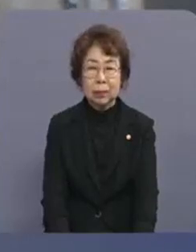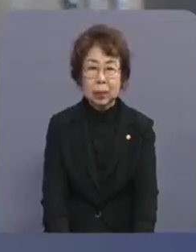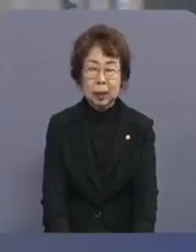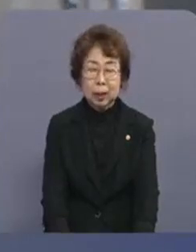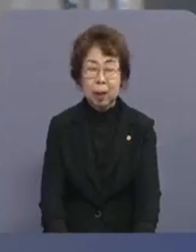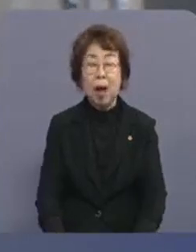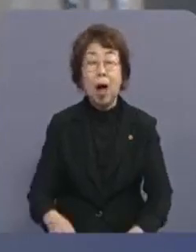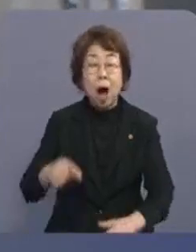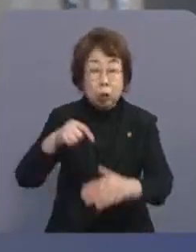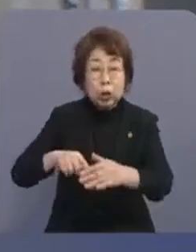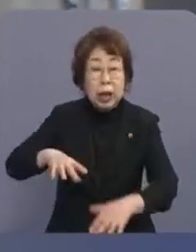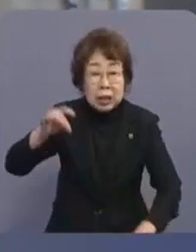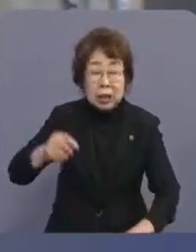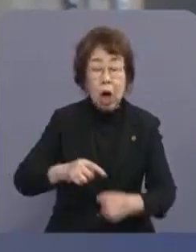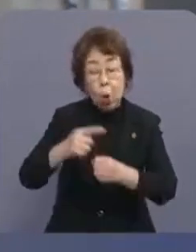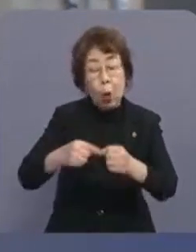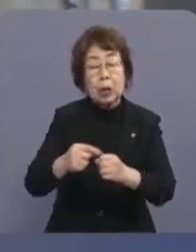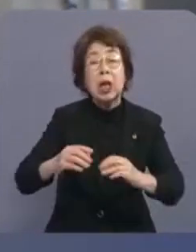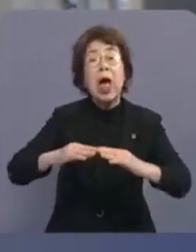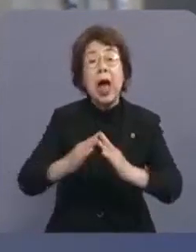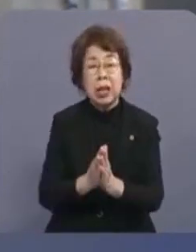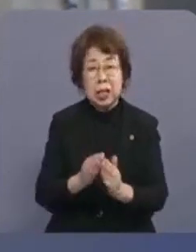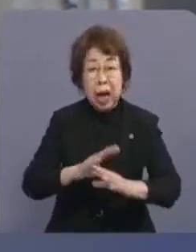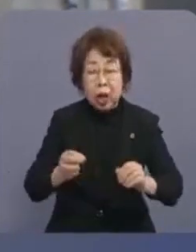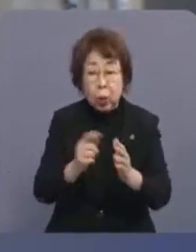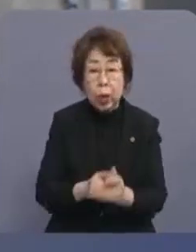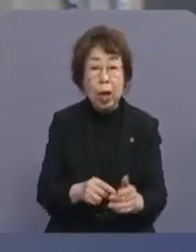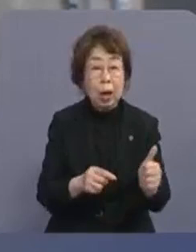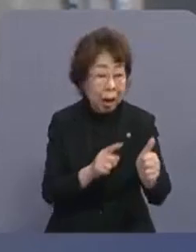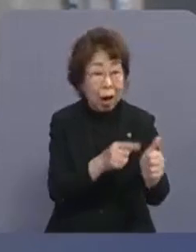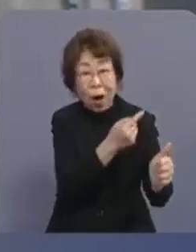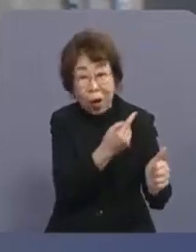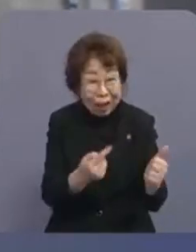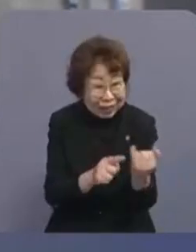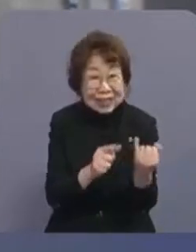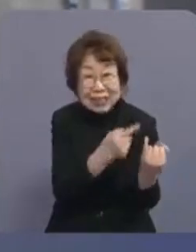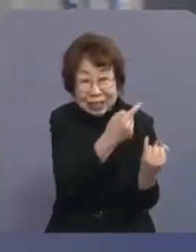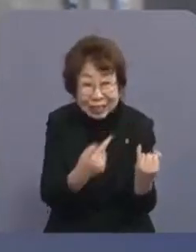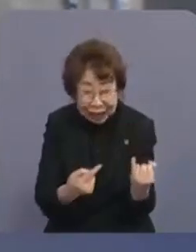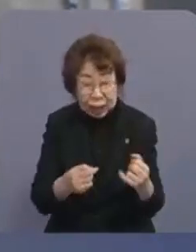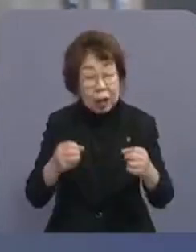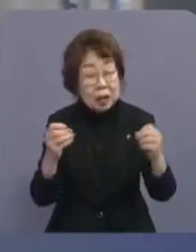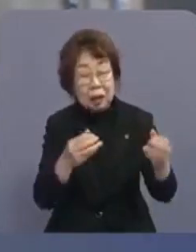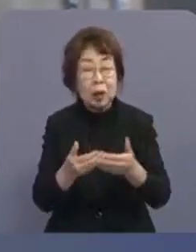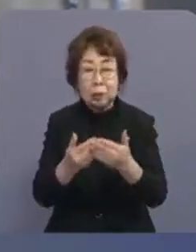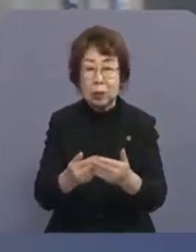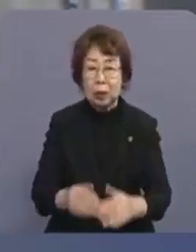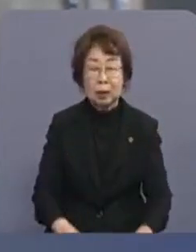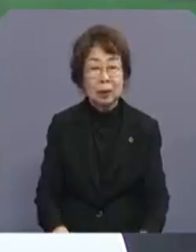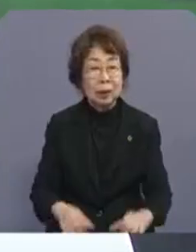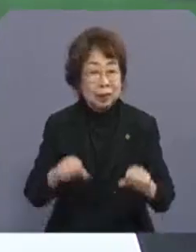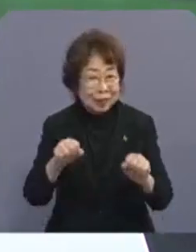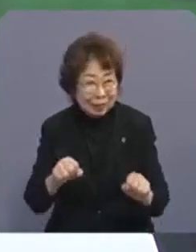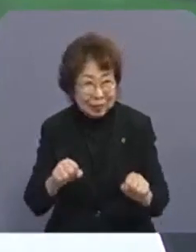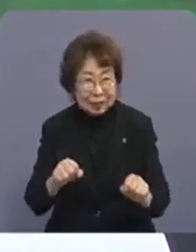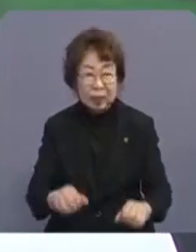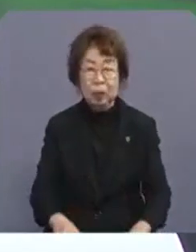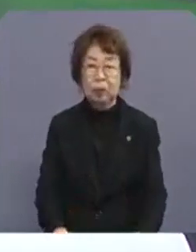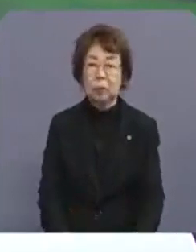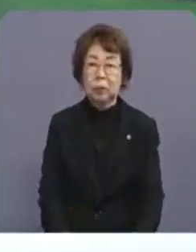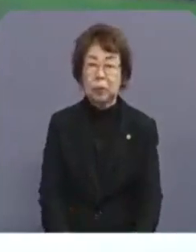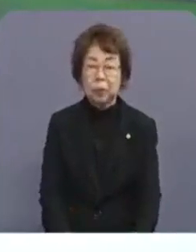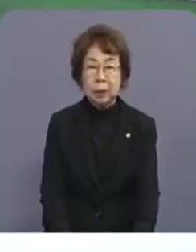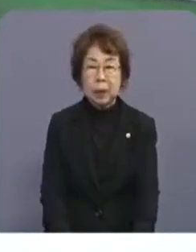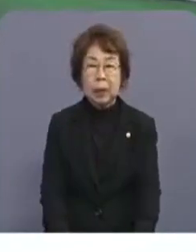자 국내 첫 원전 해체 관련 강예설 기자와 함께 더 자세한 얘기 나눠 보겠습니다 예 수주 뒤에 모셨습니다 어서오십시오